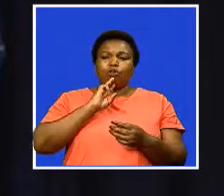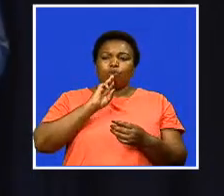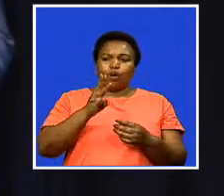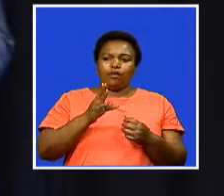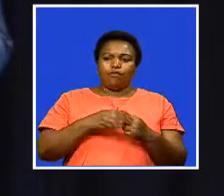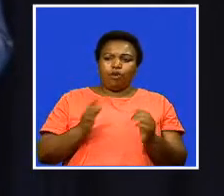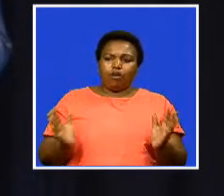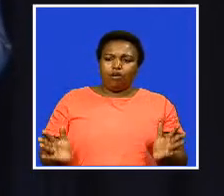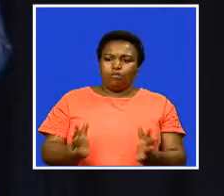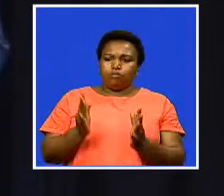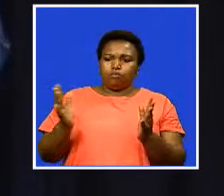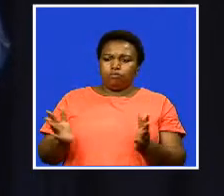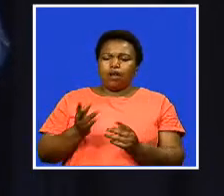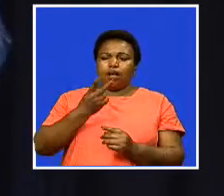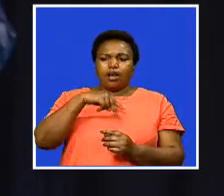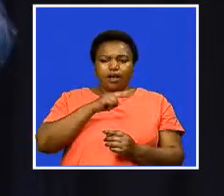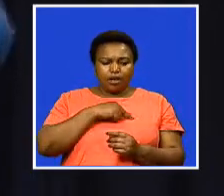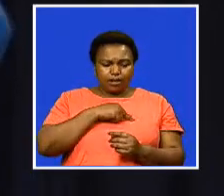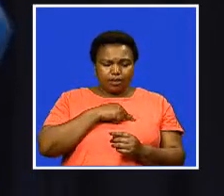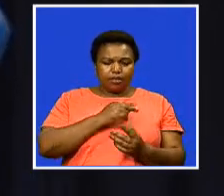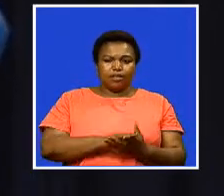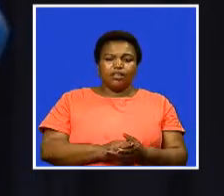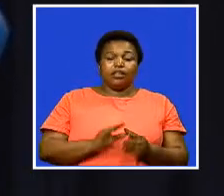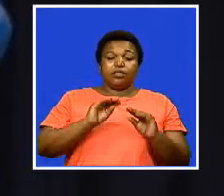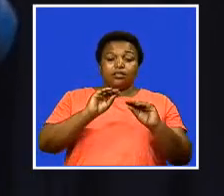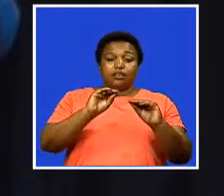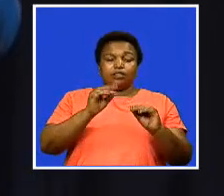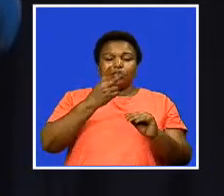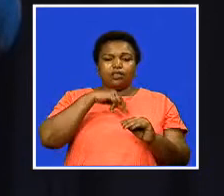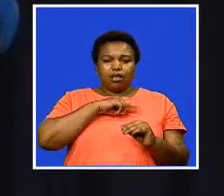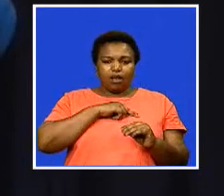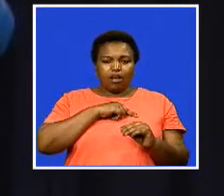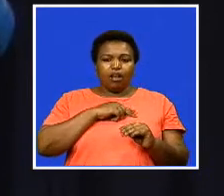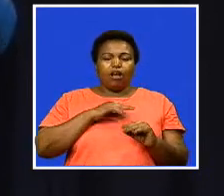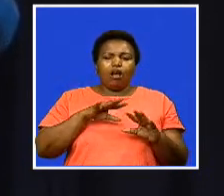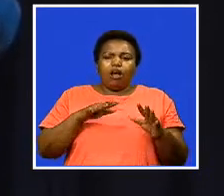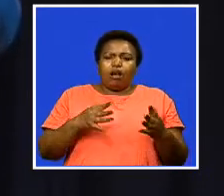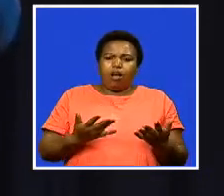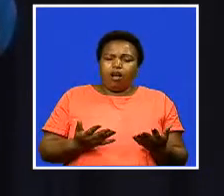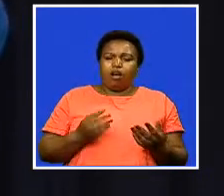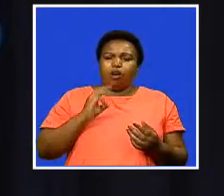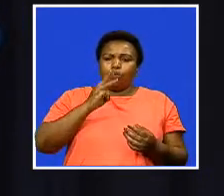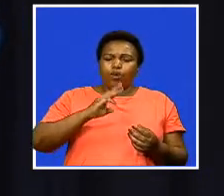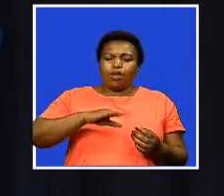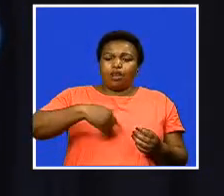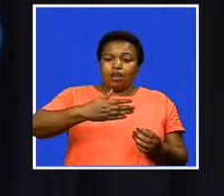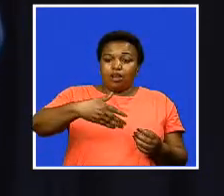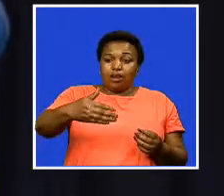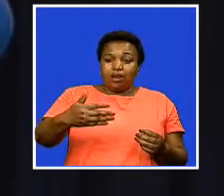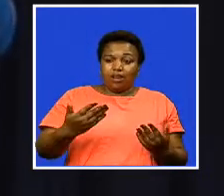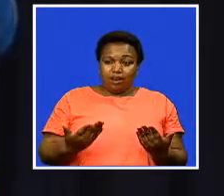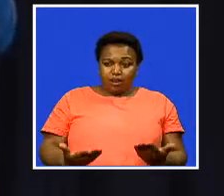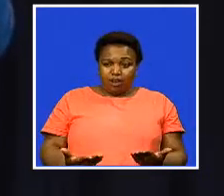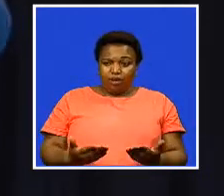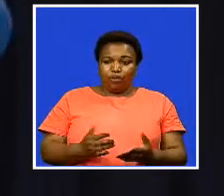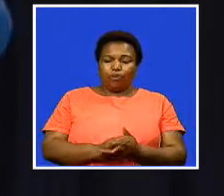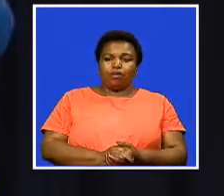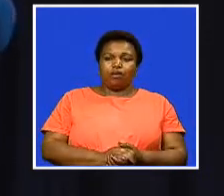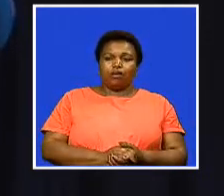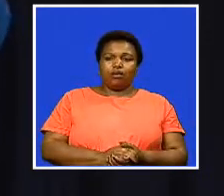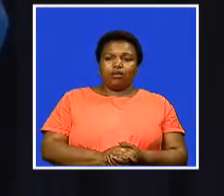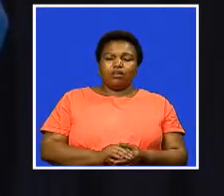okusikhuthata nekwekuthi usitshele ukuthi sesitawuphila njani nyalo